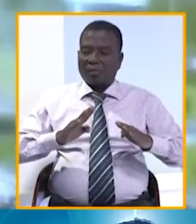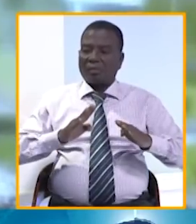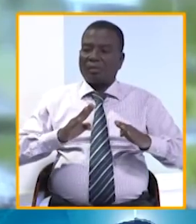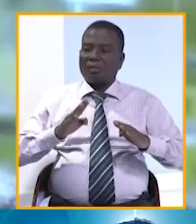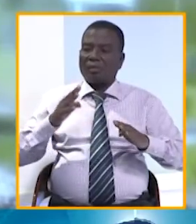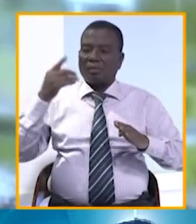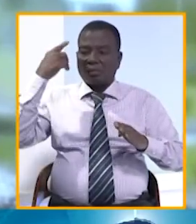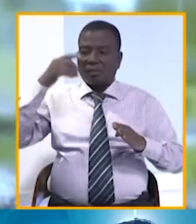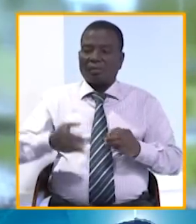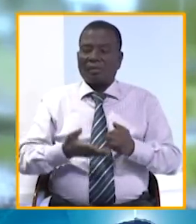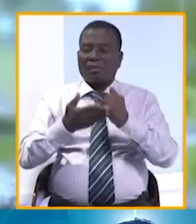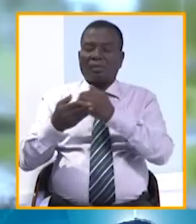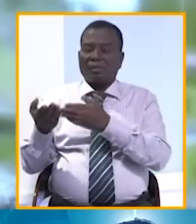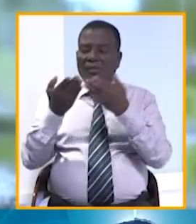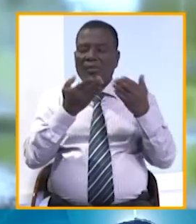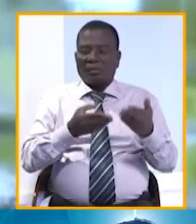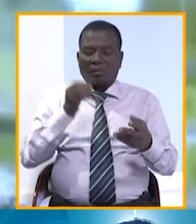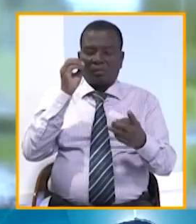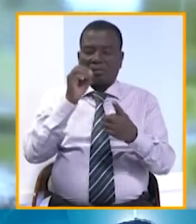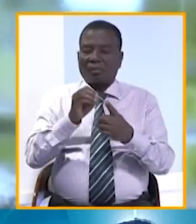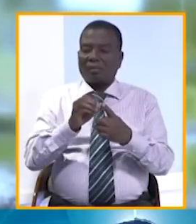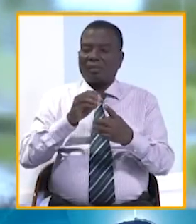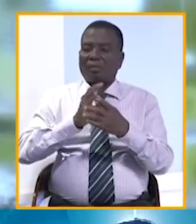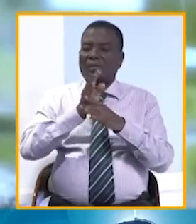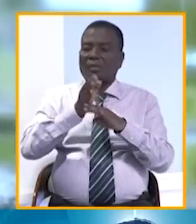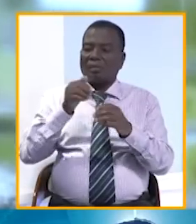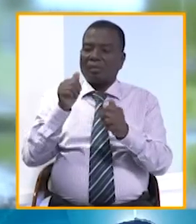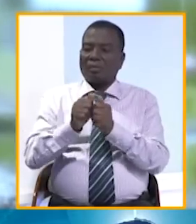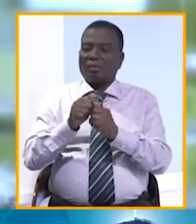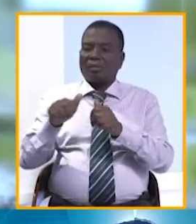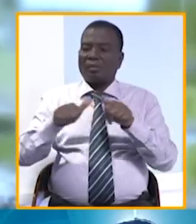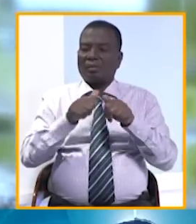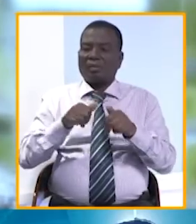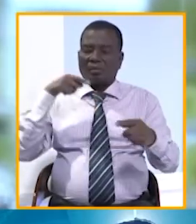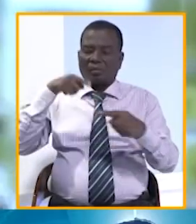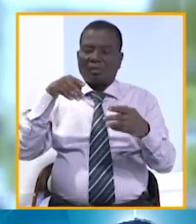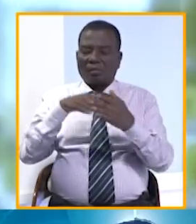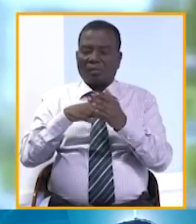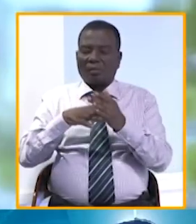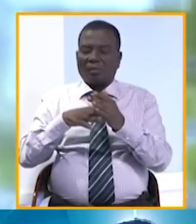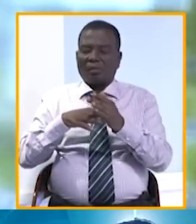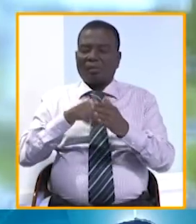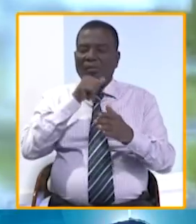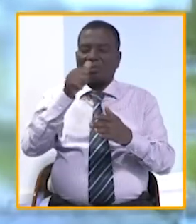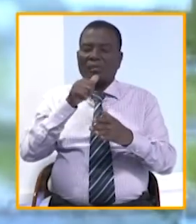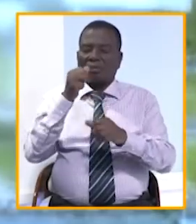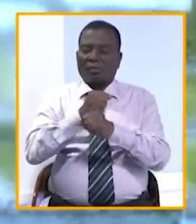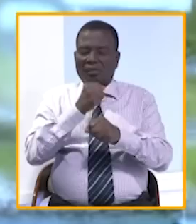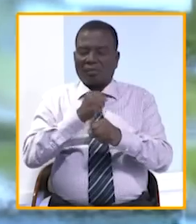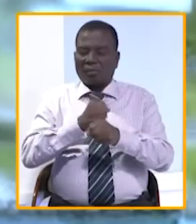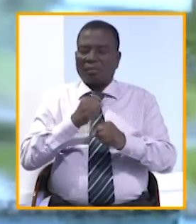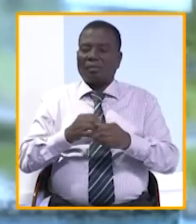pour signifier l'aide apportée. L'objectif de la municipalité à travers cette action est de lutter contre le chômage qui touche les jeunes dans la commune